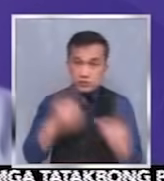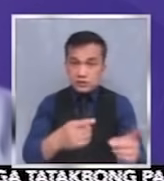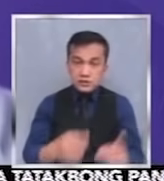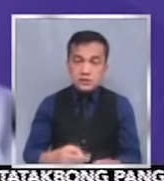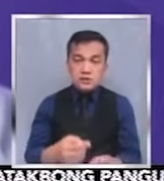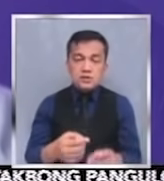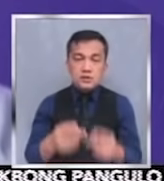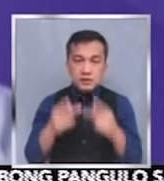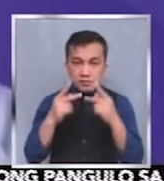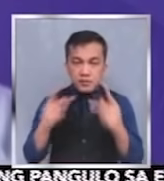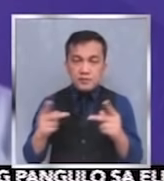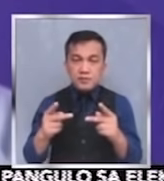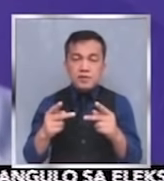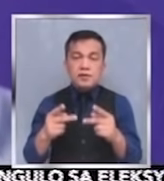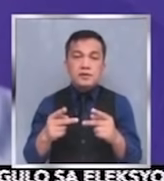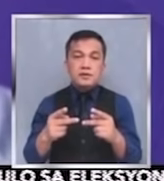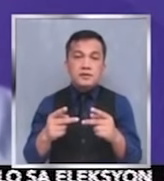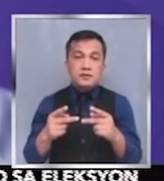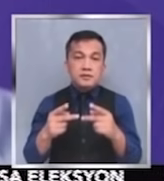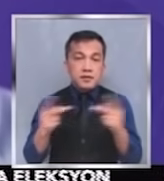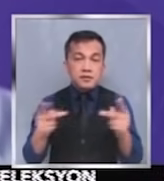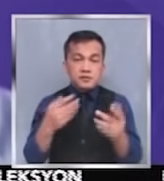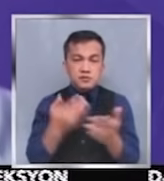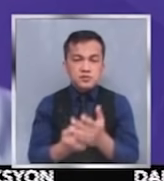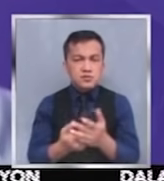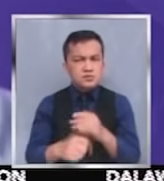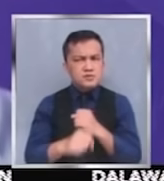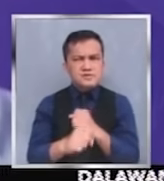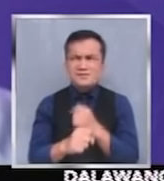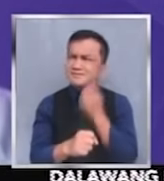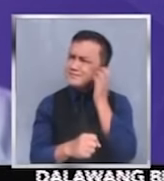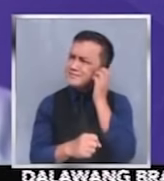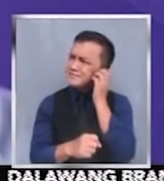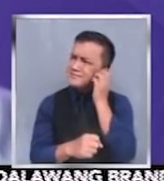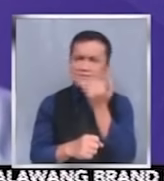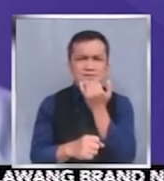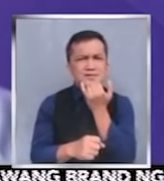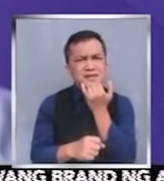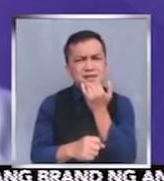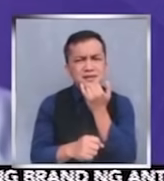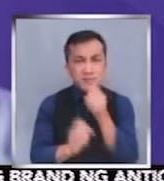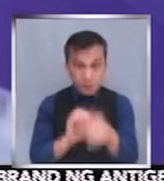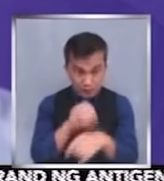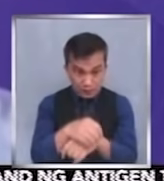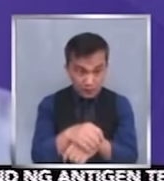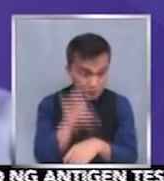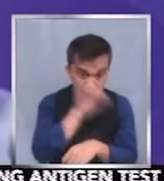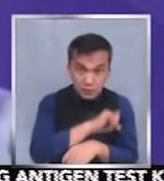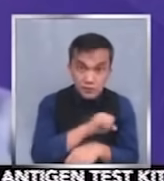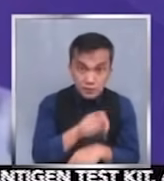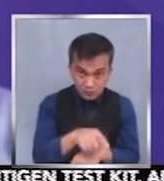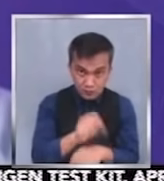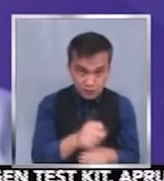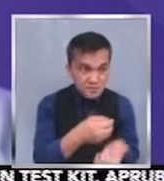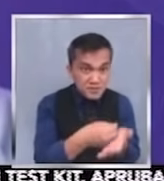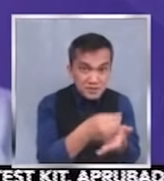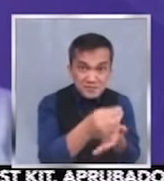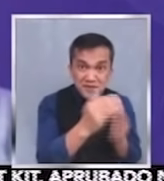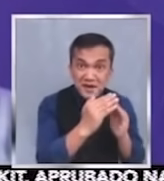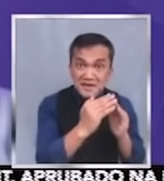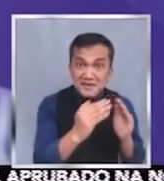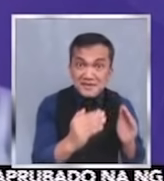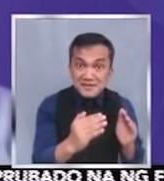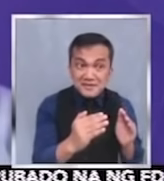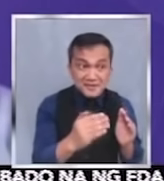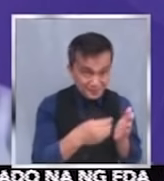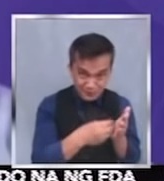yung pangangampanya, no? Parang may mali na pag may sobra ka eh pwede mong ibili ng bahay o ibili ng